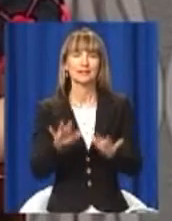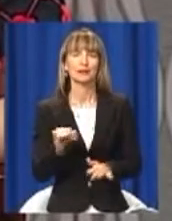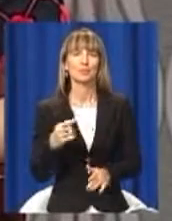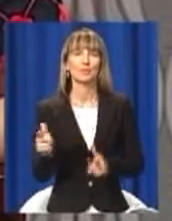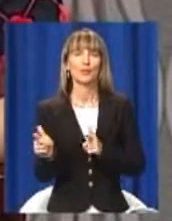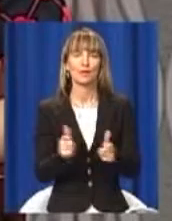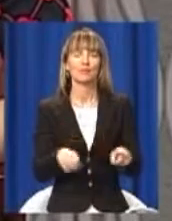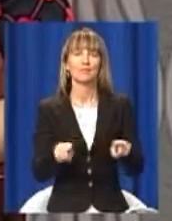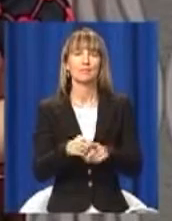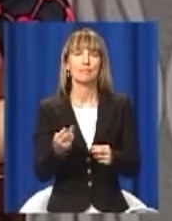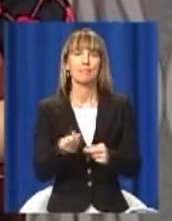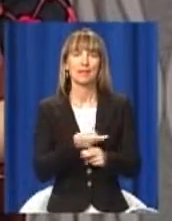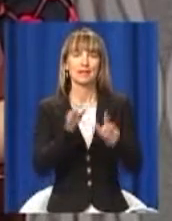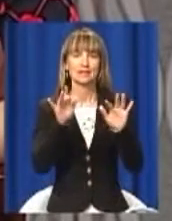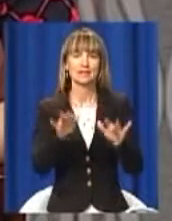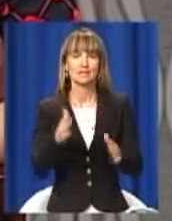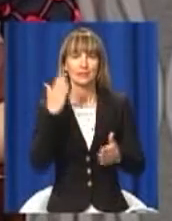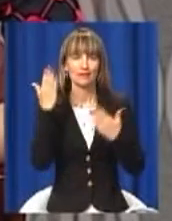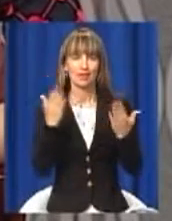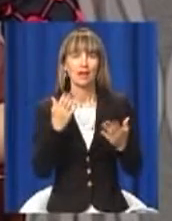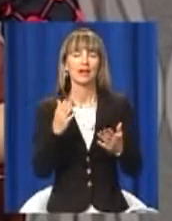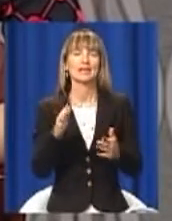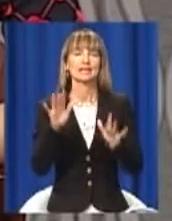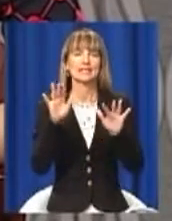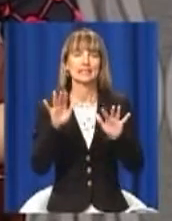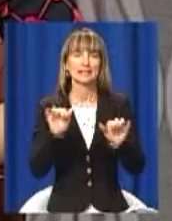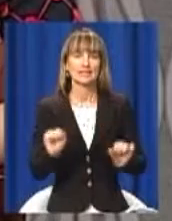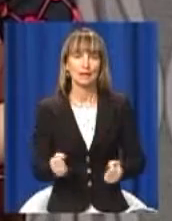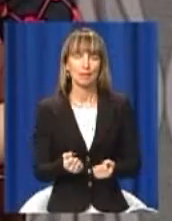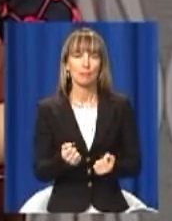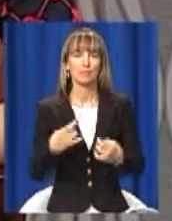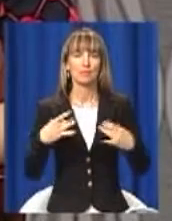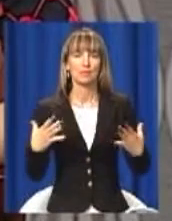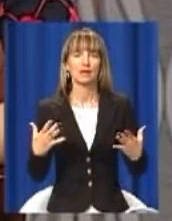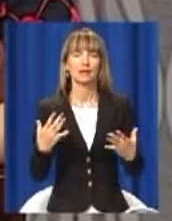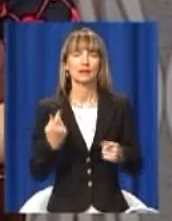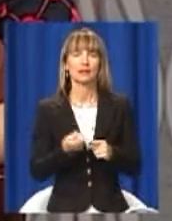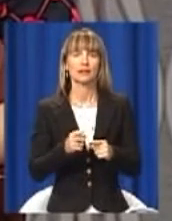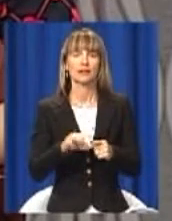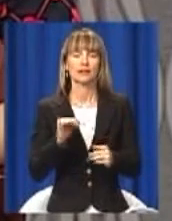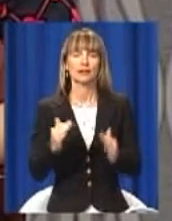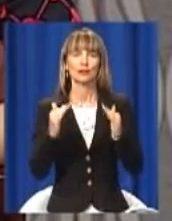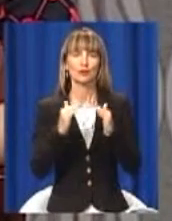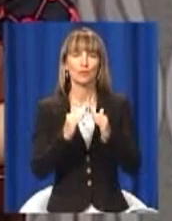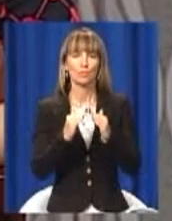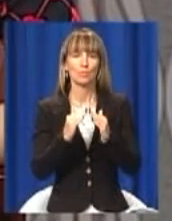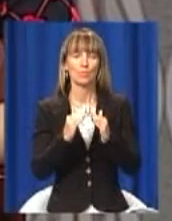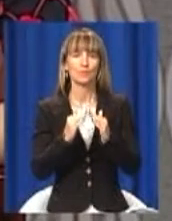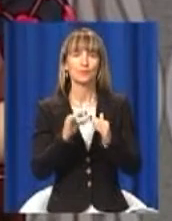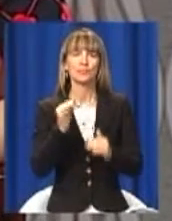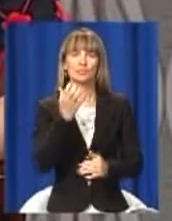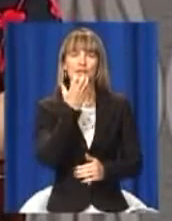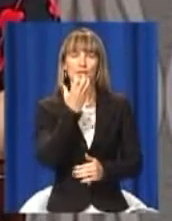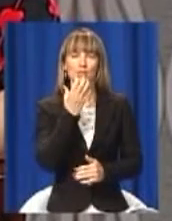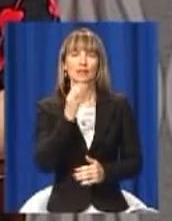ми готуємося також до сніжних забав, оскільки зима – це така пора, коли треба якось святкувати це і вдома в будинку, в теплі, в